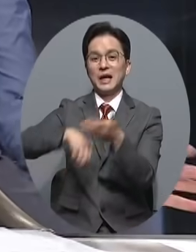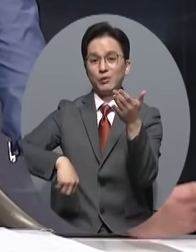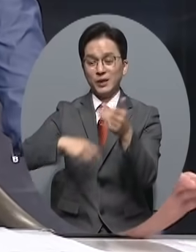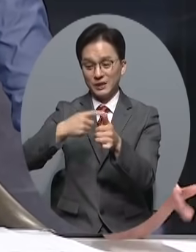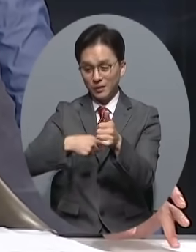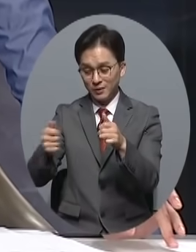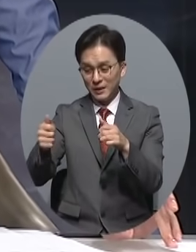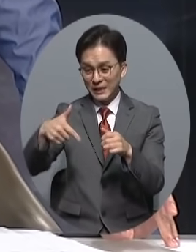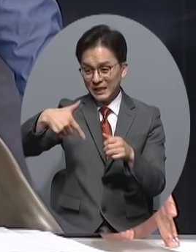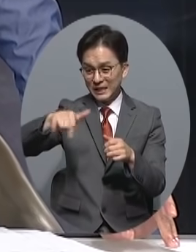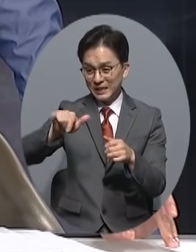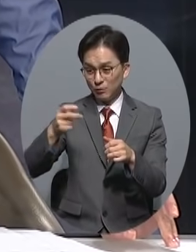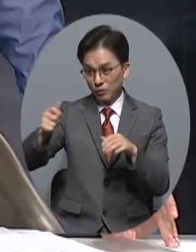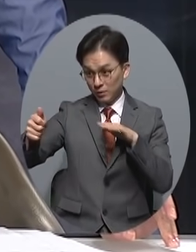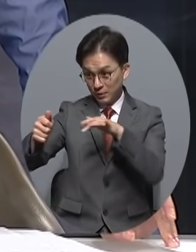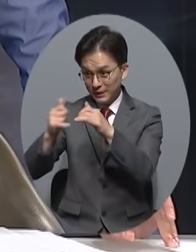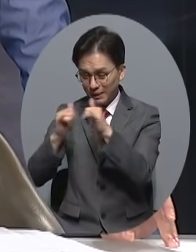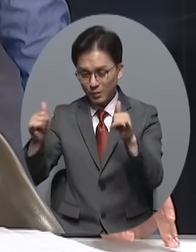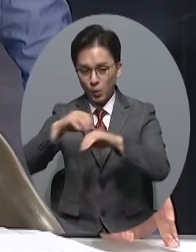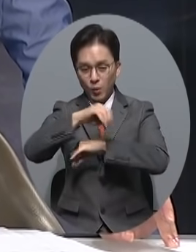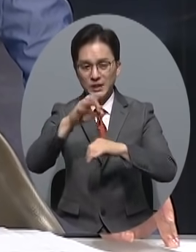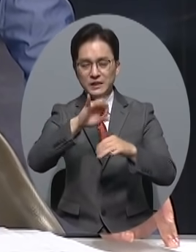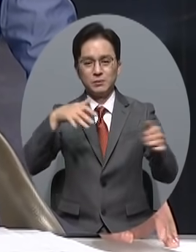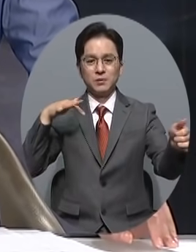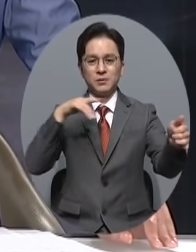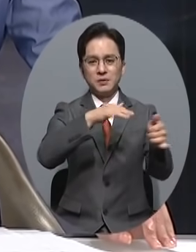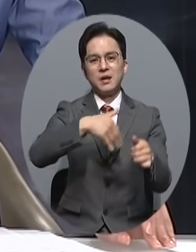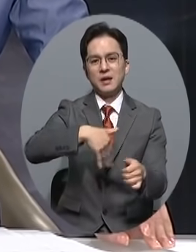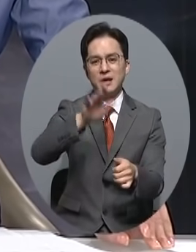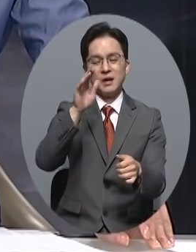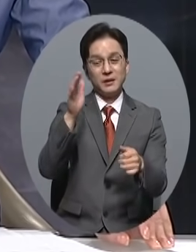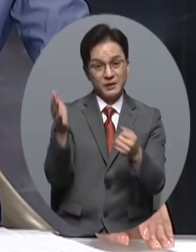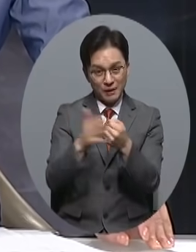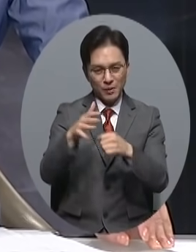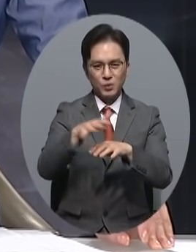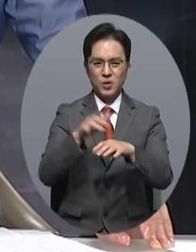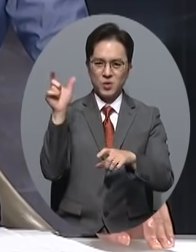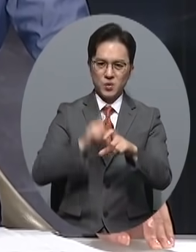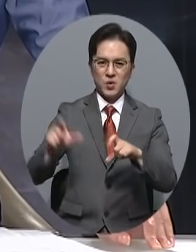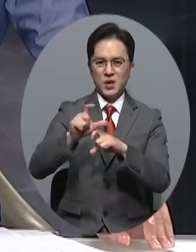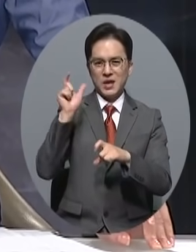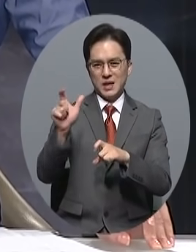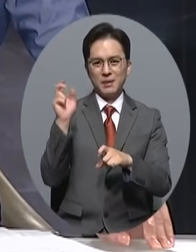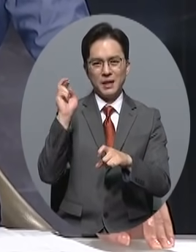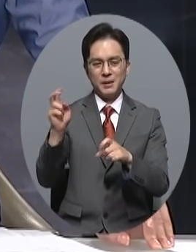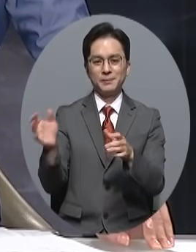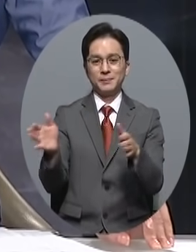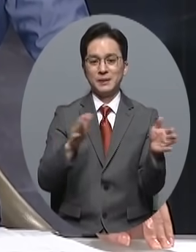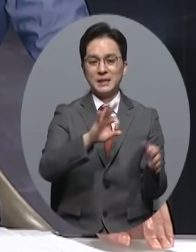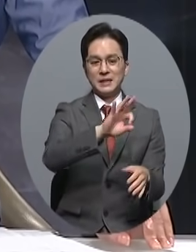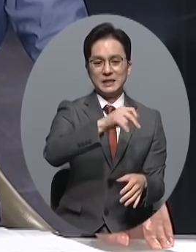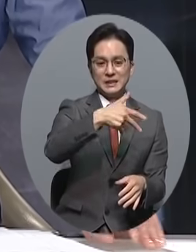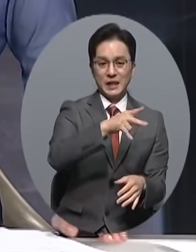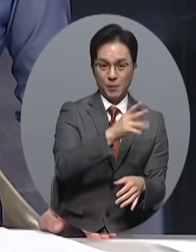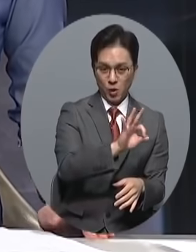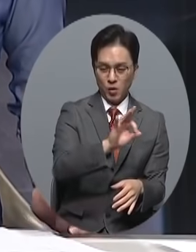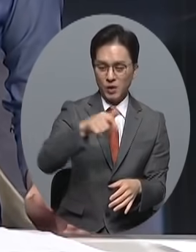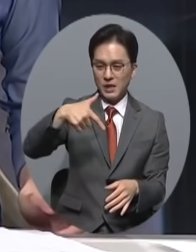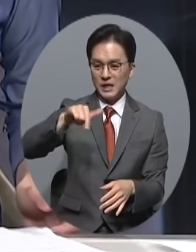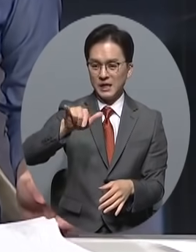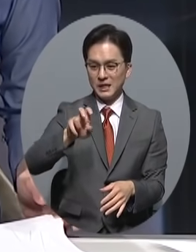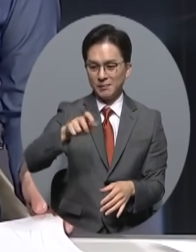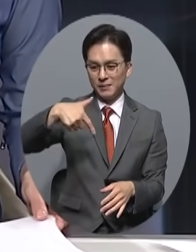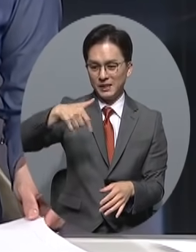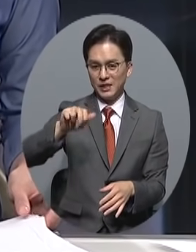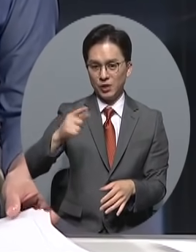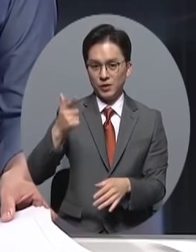여당 내에서뿐만이 아니라 야당과 이 지사의 공방도 계속 이어지고 있습니다. 김기현 국민의힘 원내대표와 이재명 지사의 발언 듣고